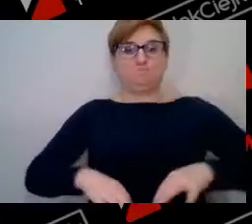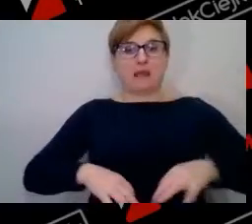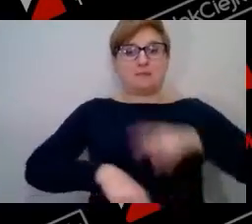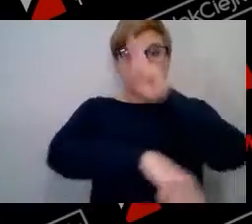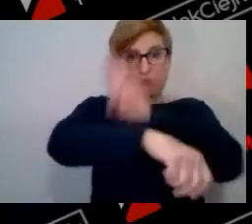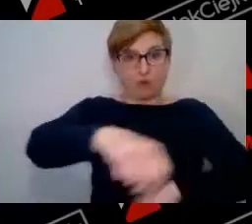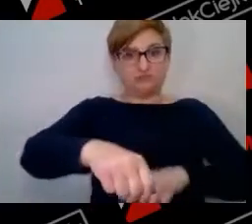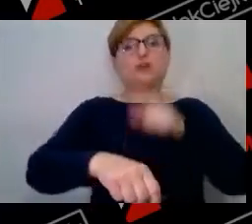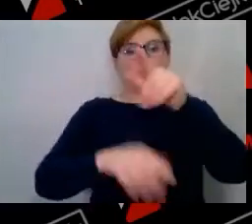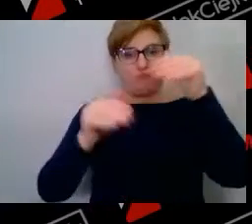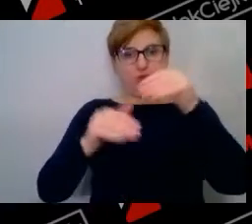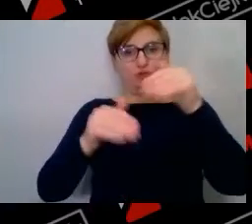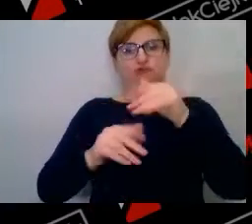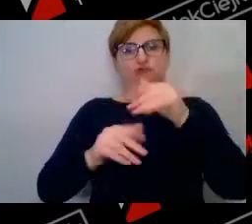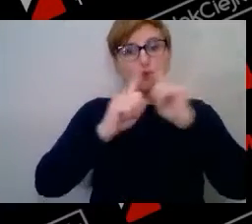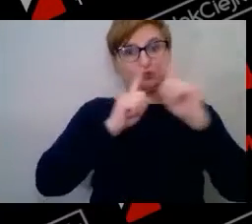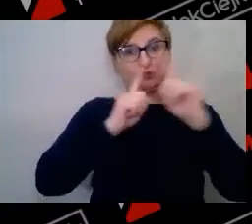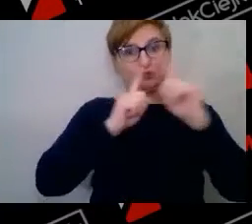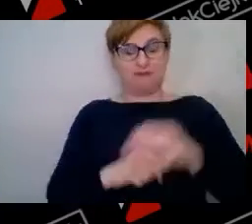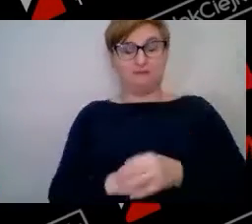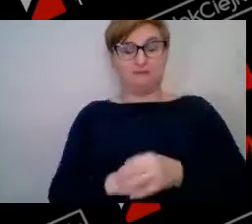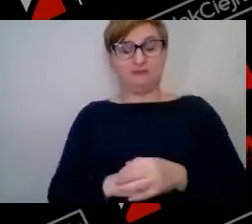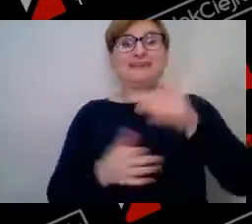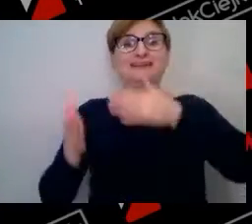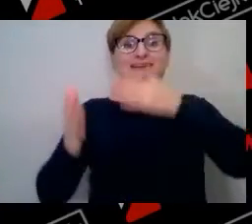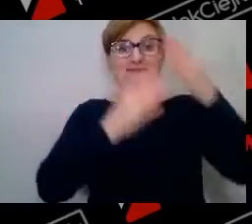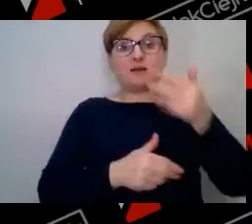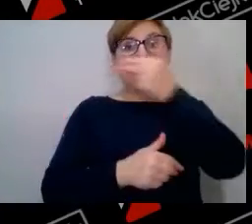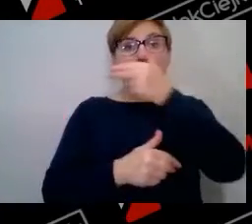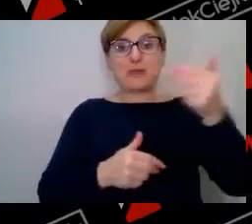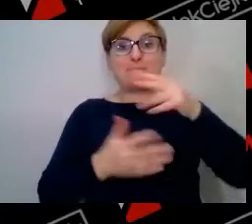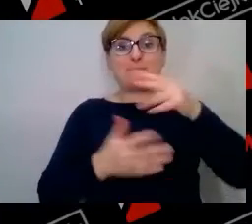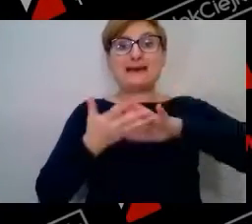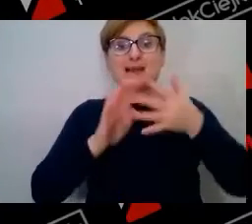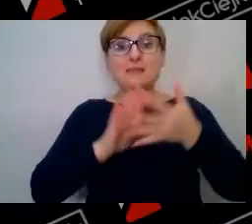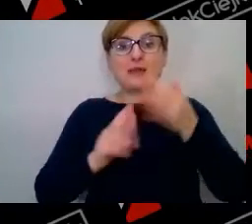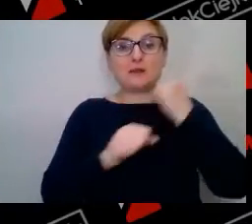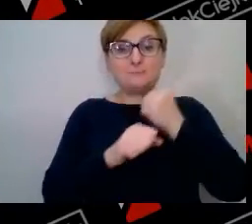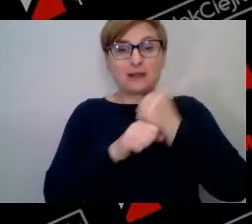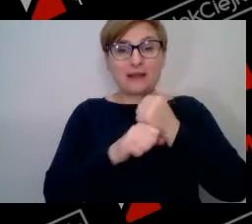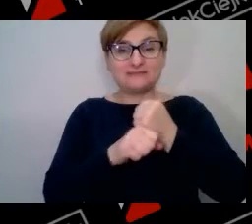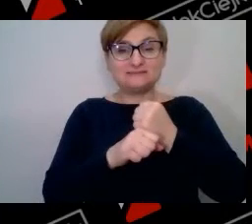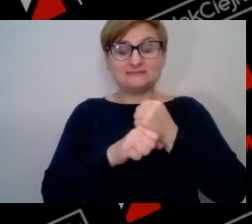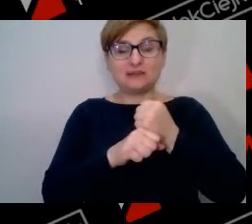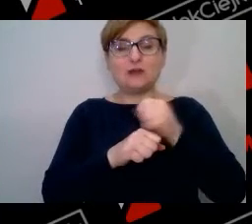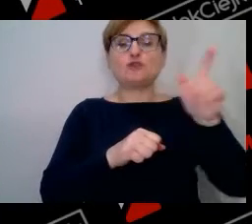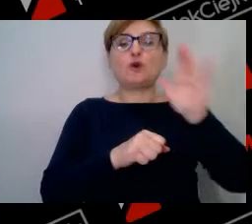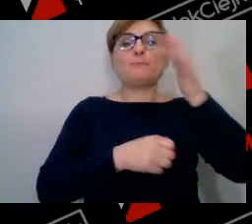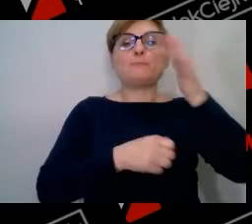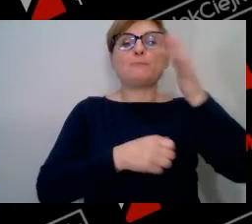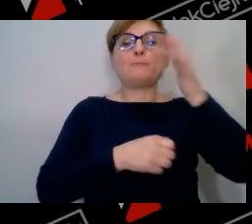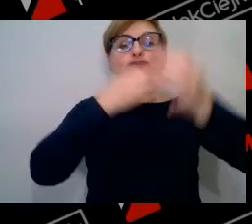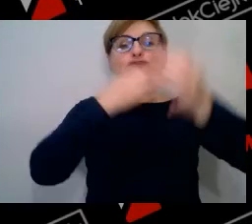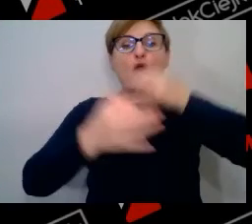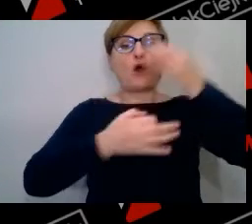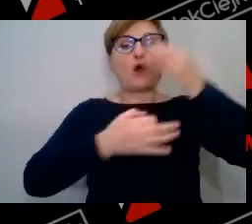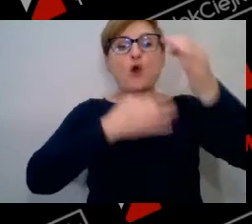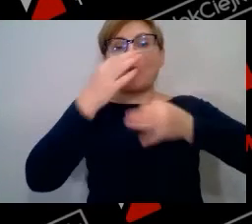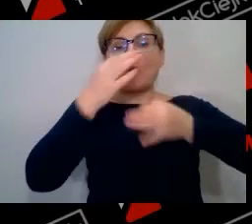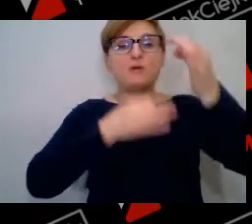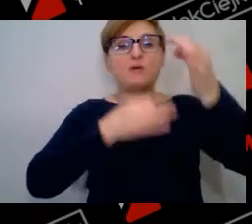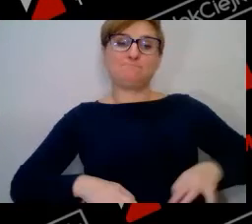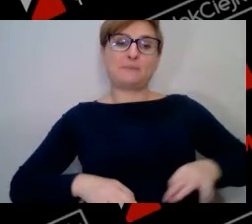Na temat rynku pracy i tego, co się dzieje, a zwłaszcza w czasie pandemii, opowie Nadia Oleszczuk i zaprezentuje te postulaty,